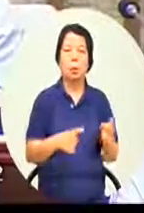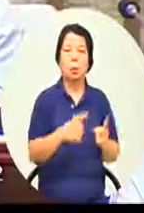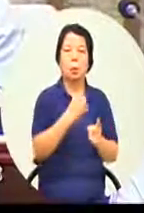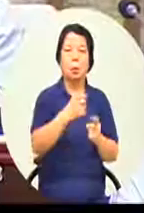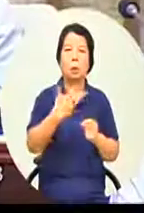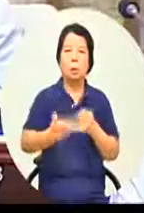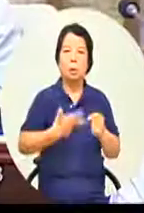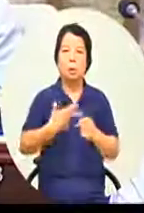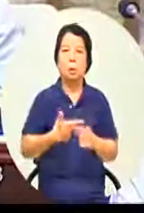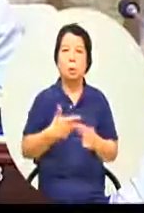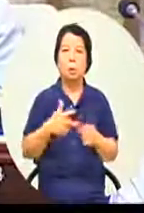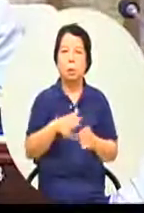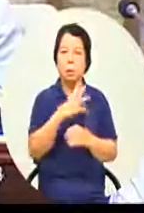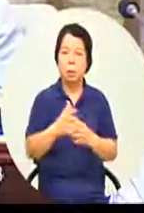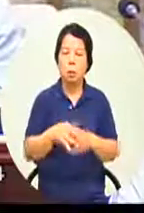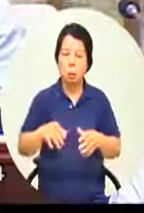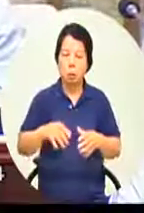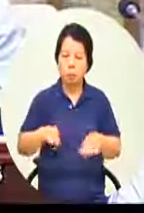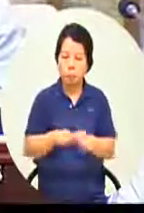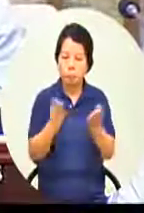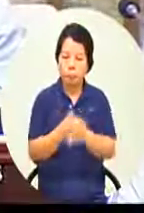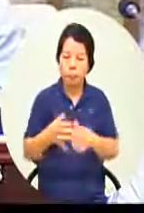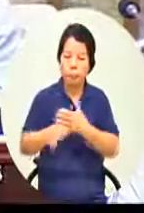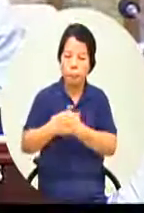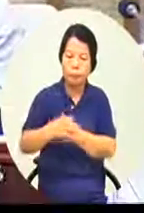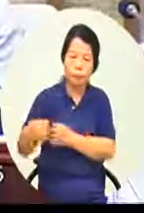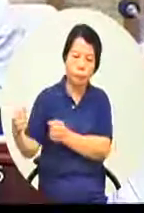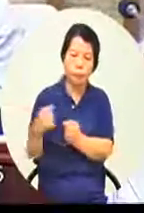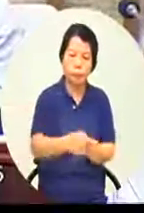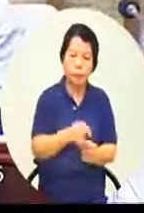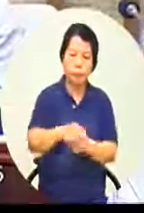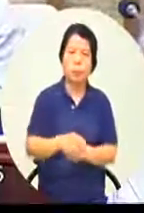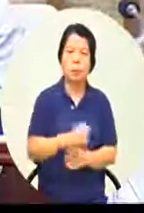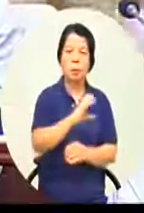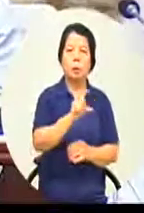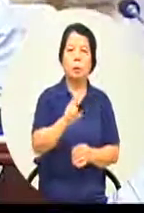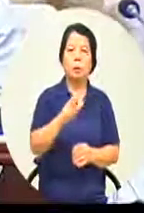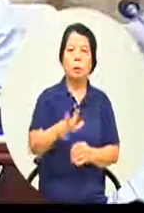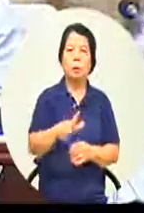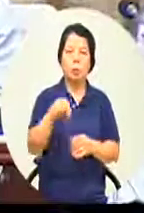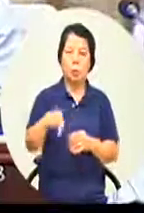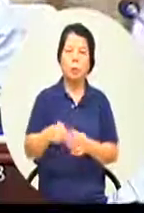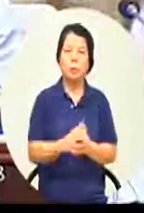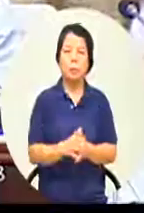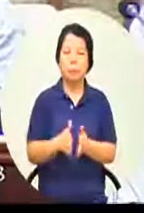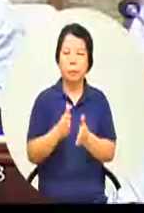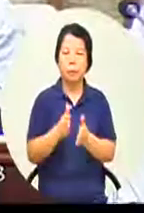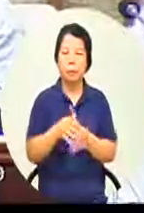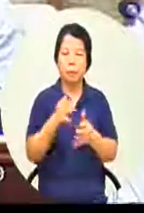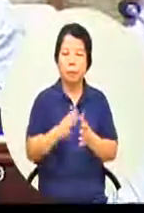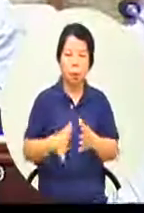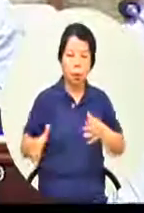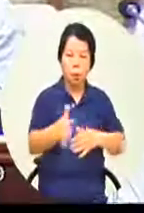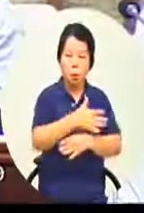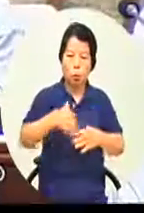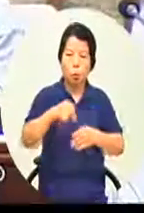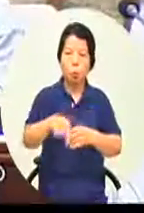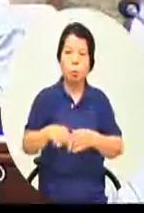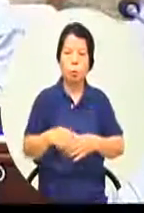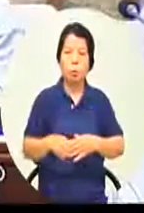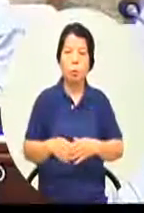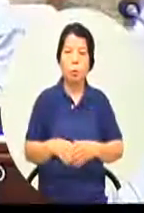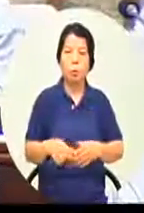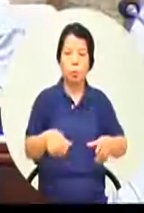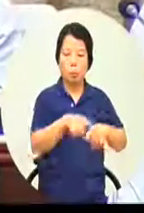107年10月1号部分，它要第一列车上线测试。那这个是C17这一段的部分。那另外就是全线的部分，全线的部